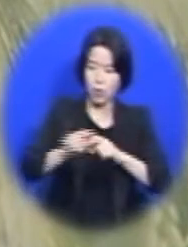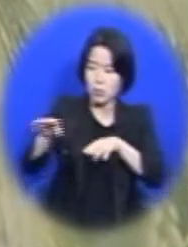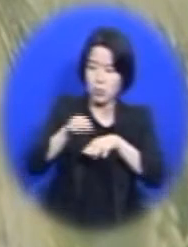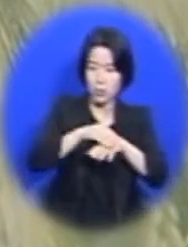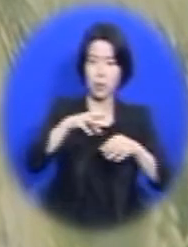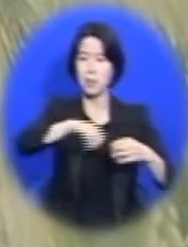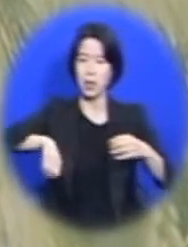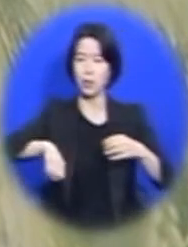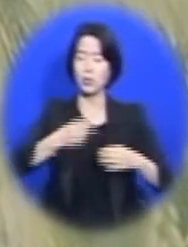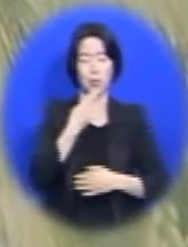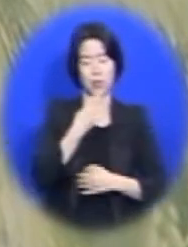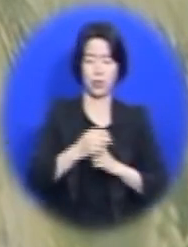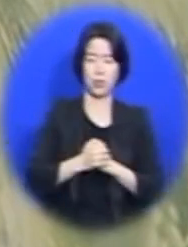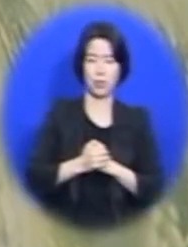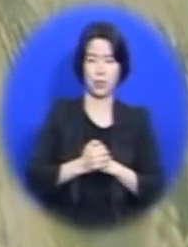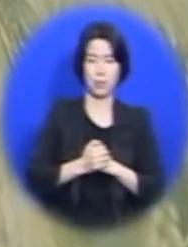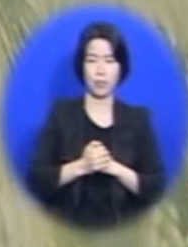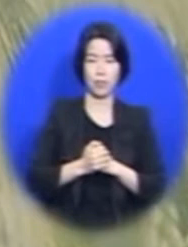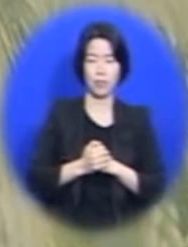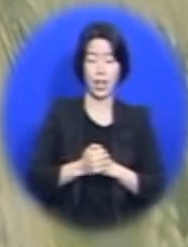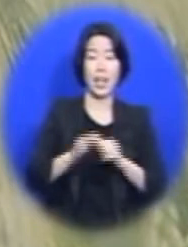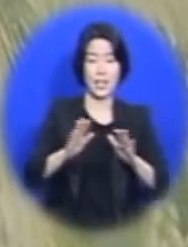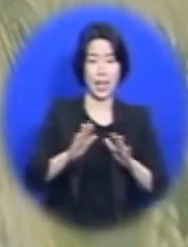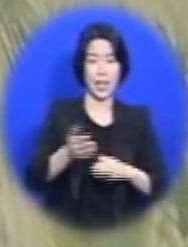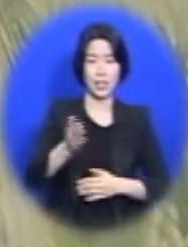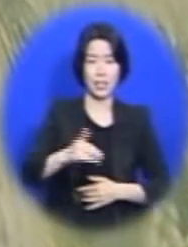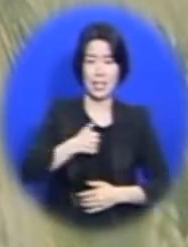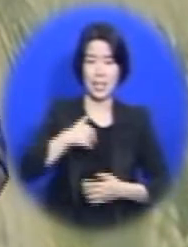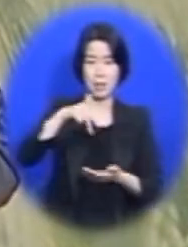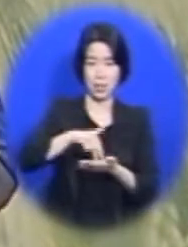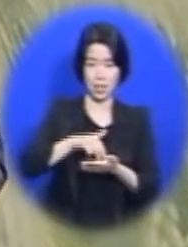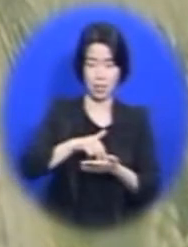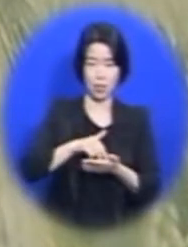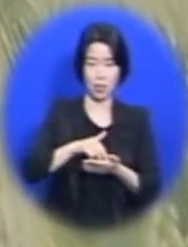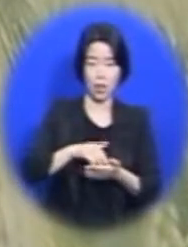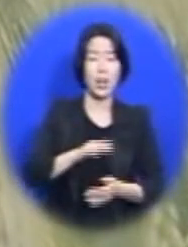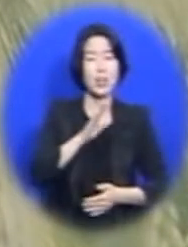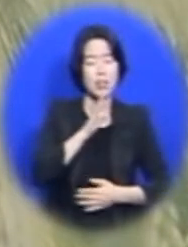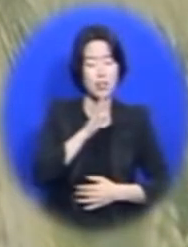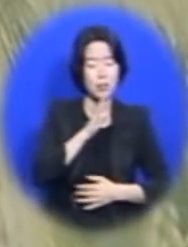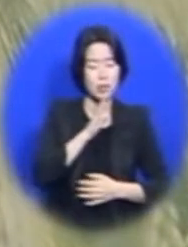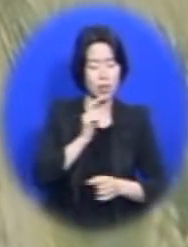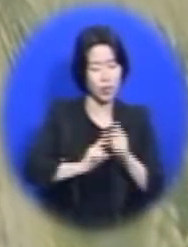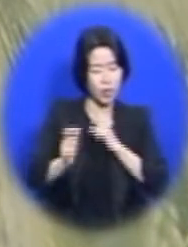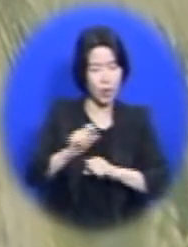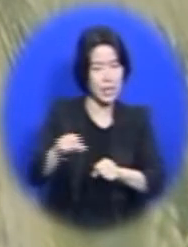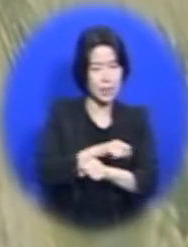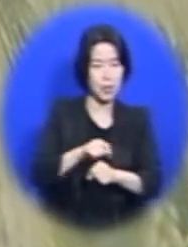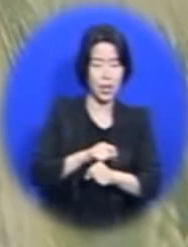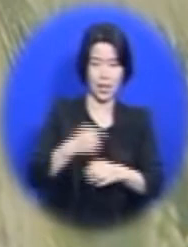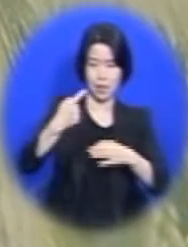것도 뺄 것도 없습니다. 네. 자, 그런데 저에게 있어서 그러면서도 좀 각별하게